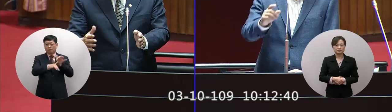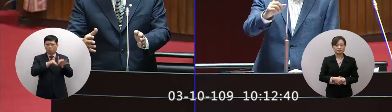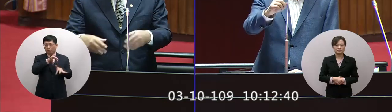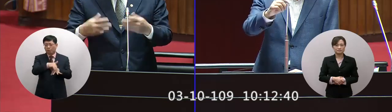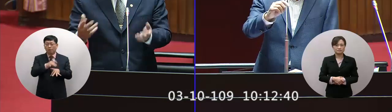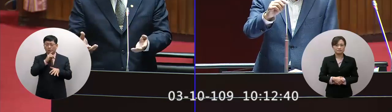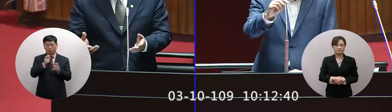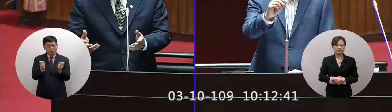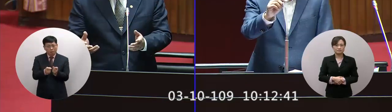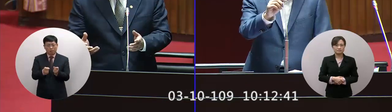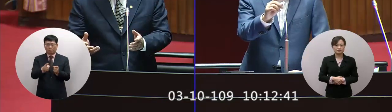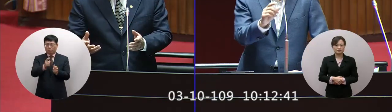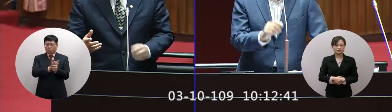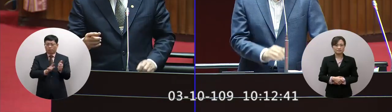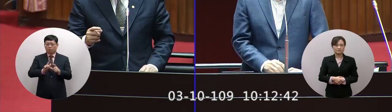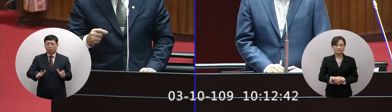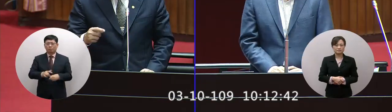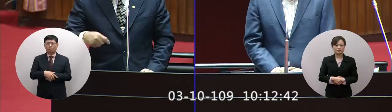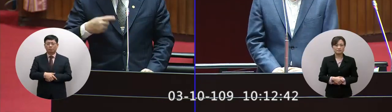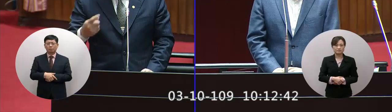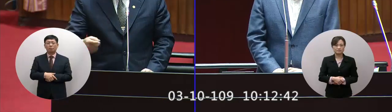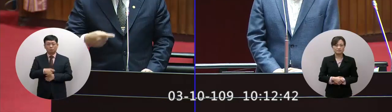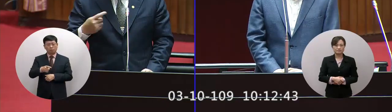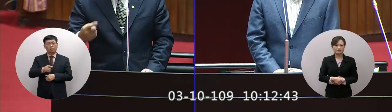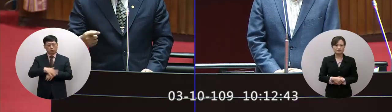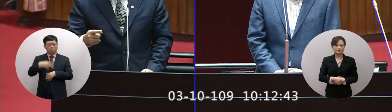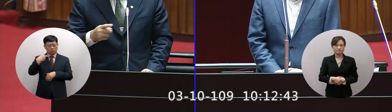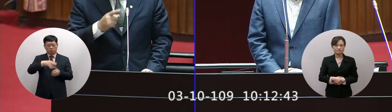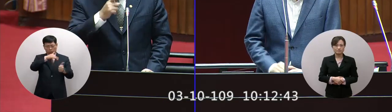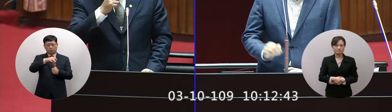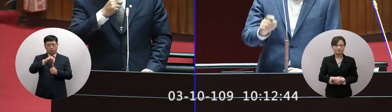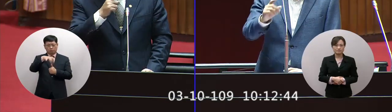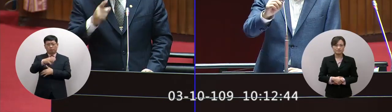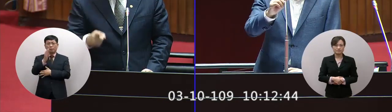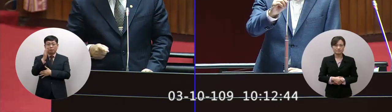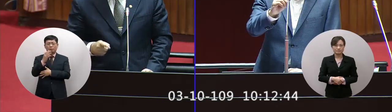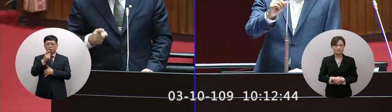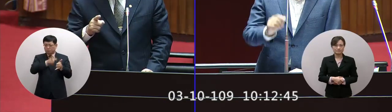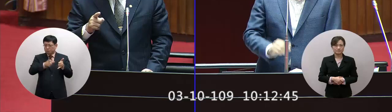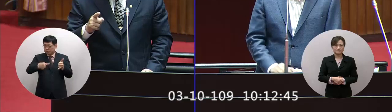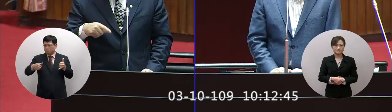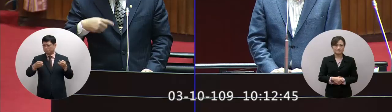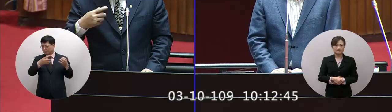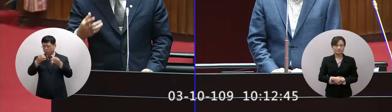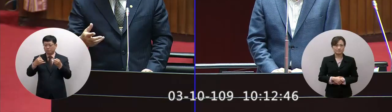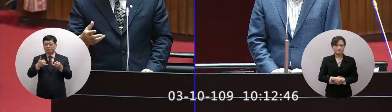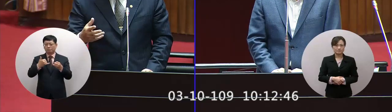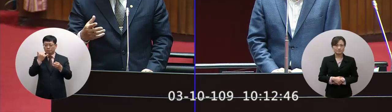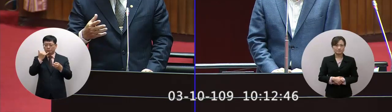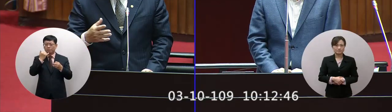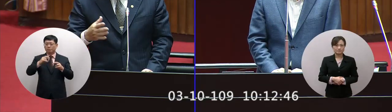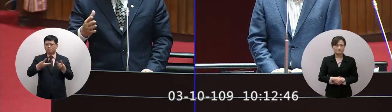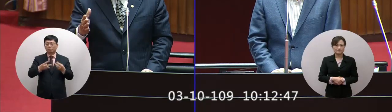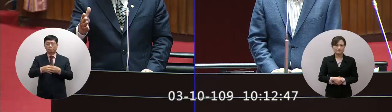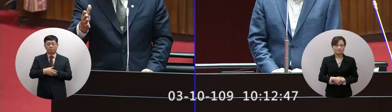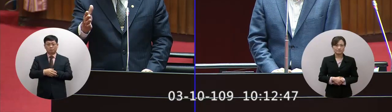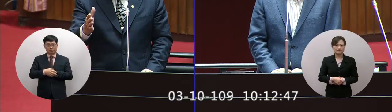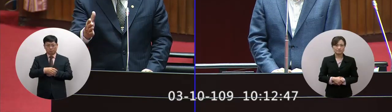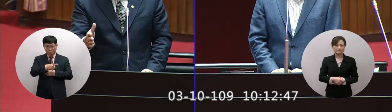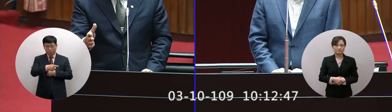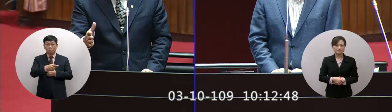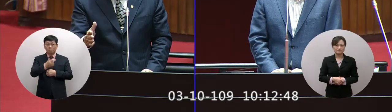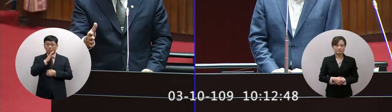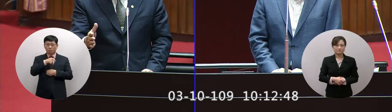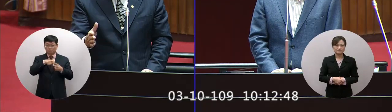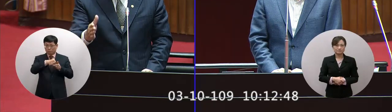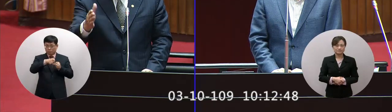住靠近了，它的冲击就比较大。哦，所以这个我想我们可以跟地方就个案的部分，让他去调整，看是这个可以跟